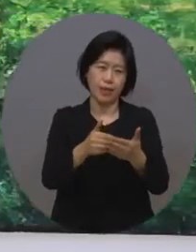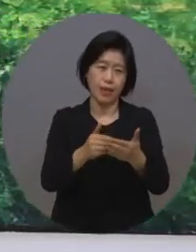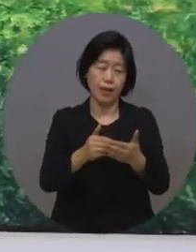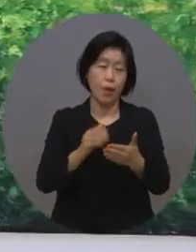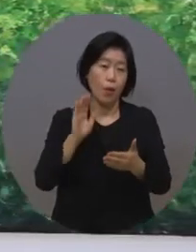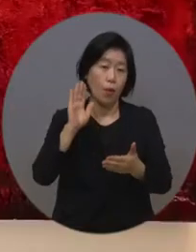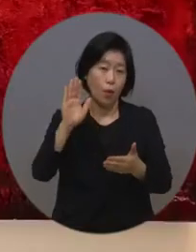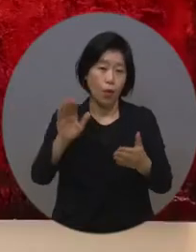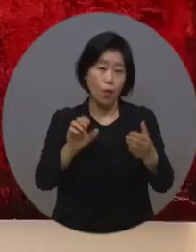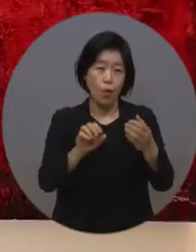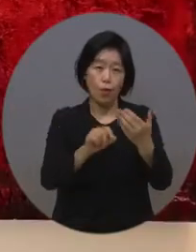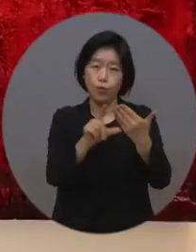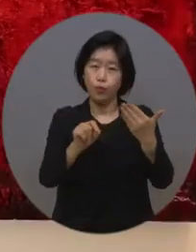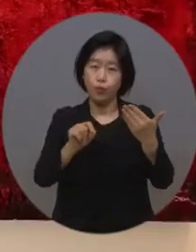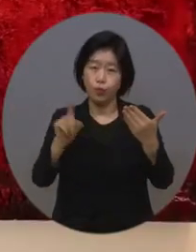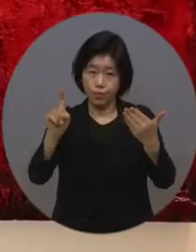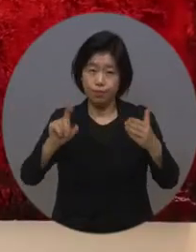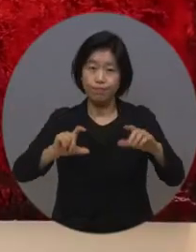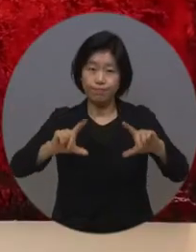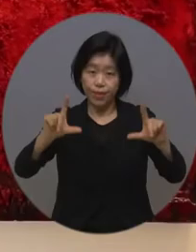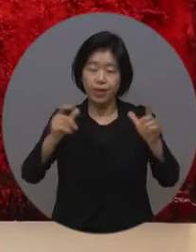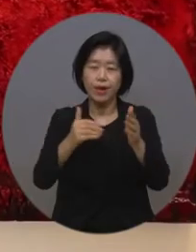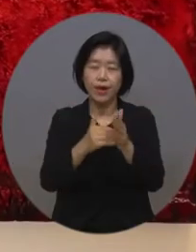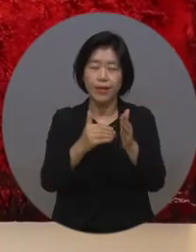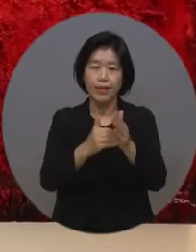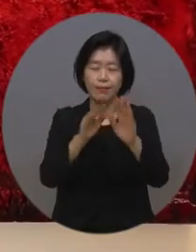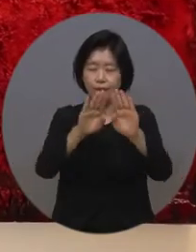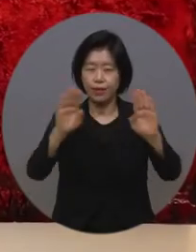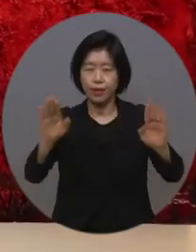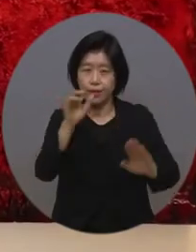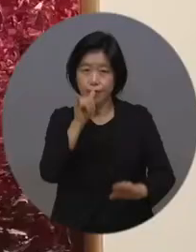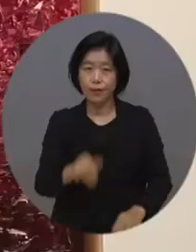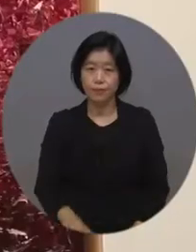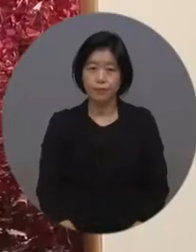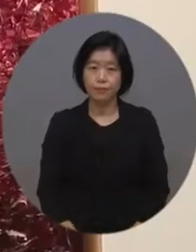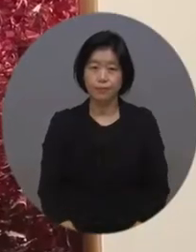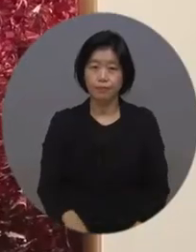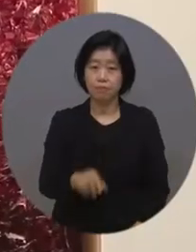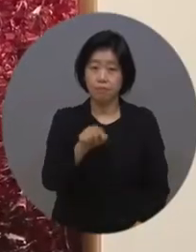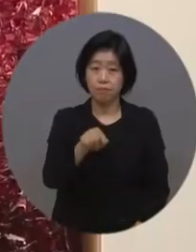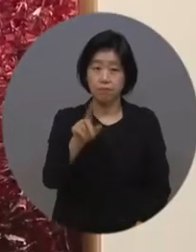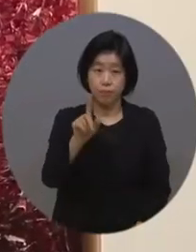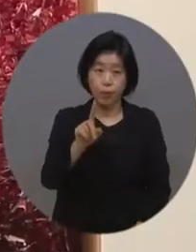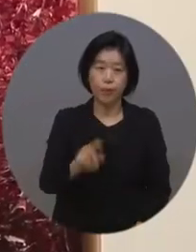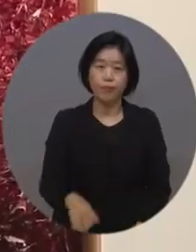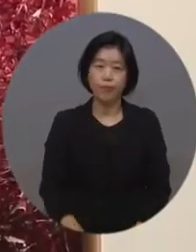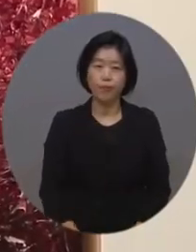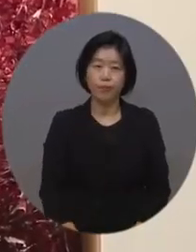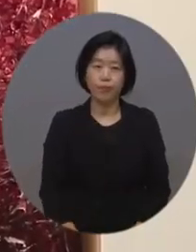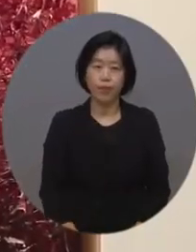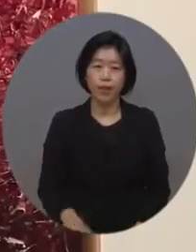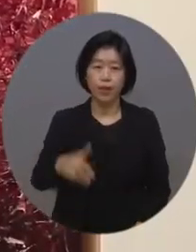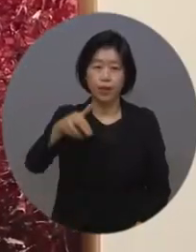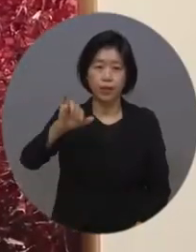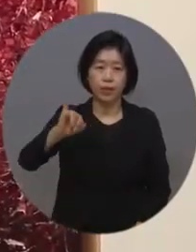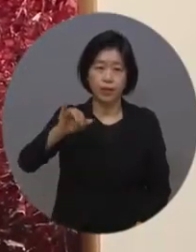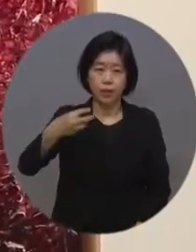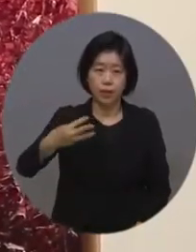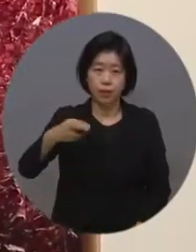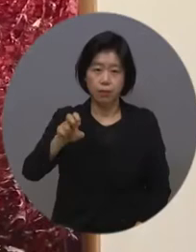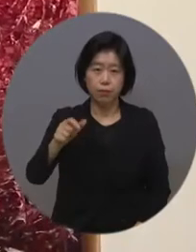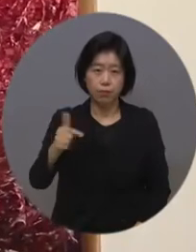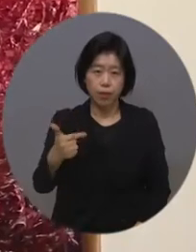보입니다. 작품 속 순천만 풍경은 순천만에서 서식하는 염생식물인 칠면조의